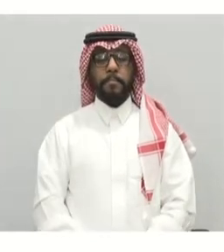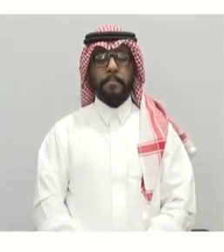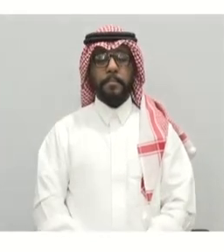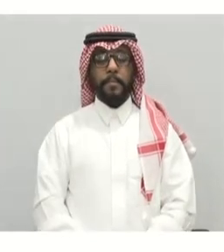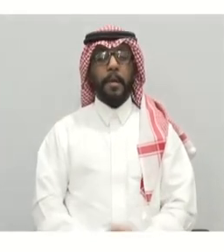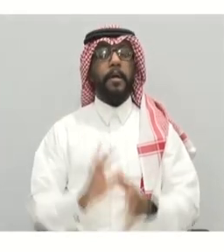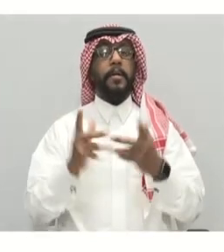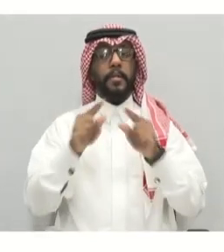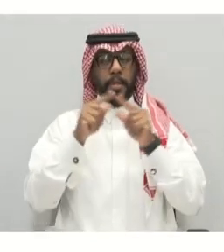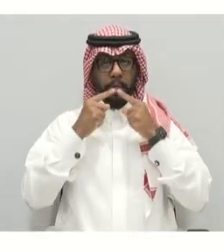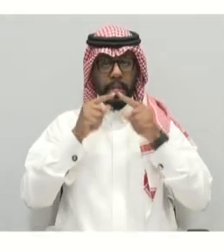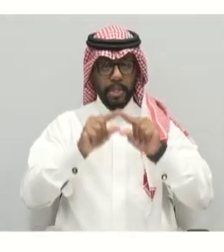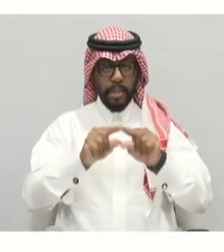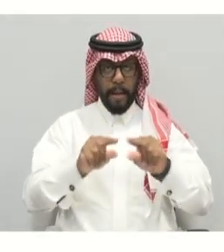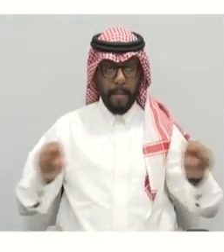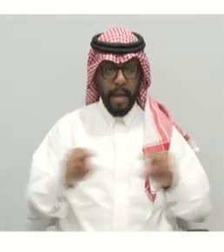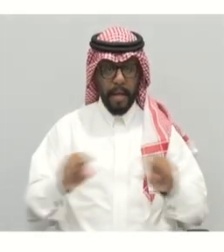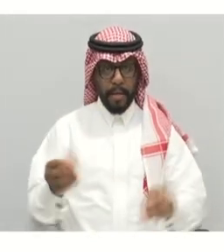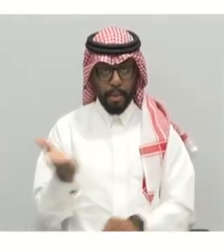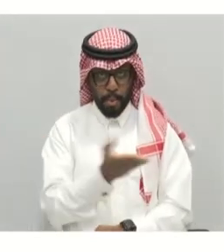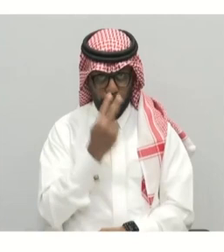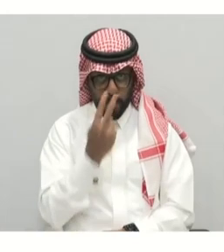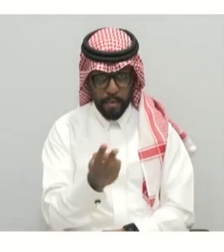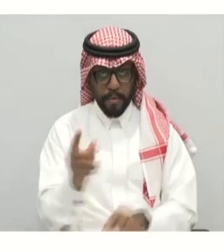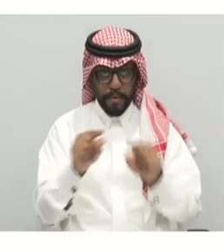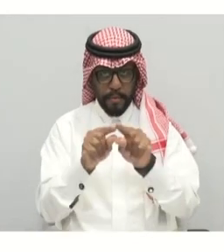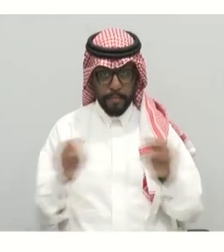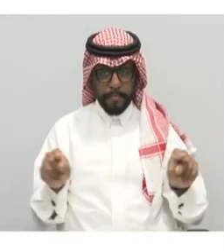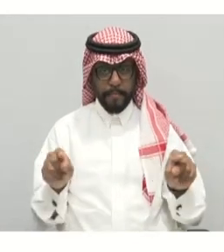اذا ماذا يقصد بالحقوق طلابي وطالباتي